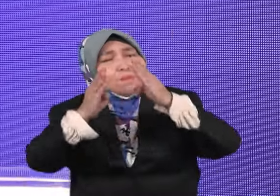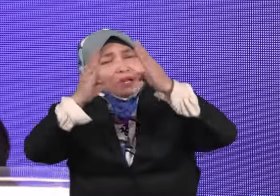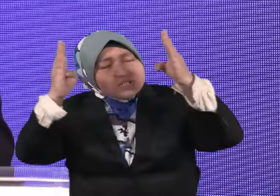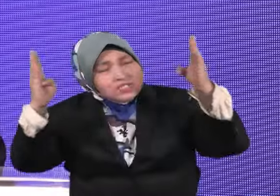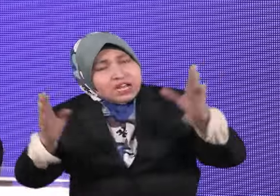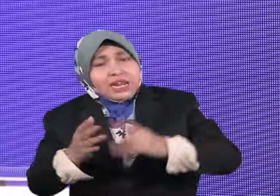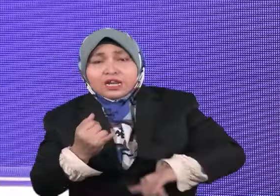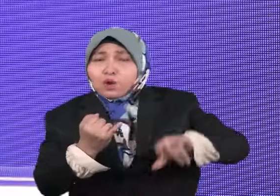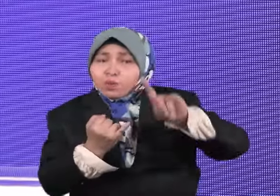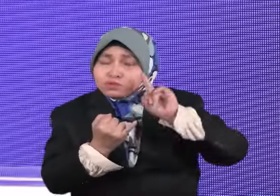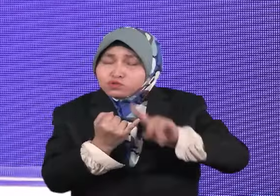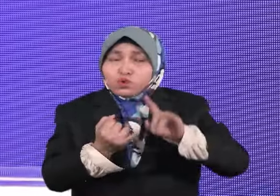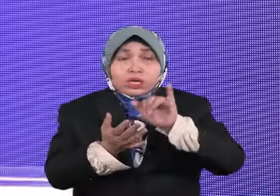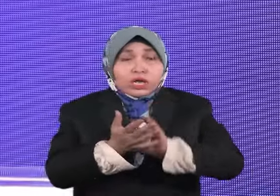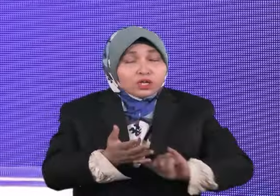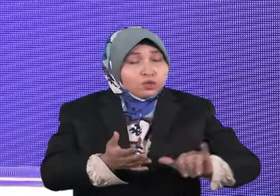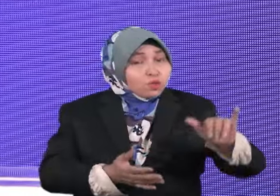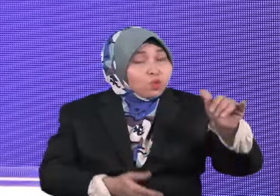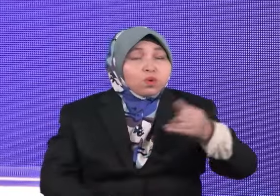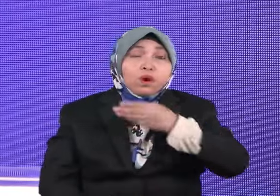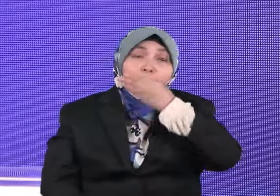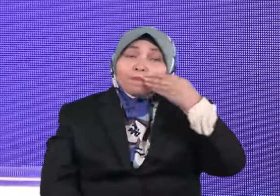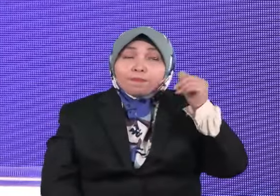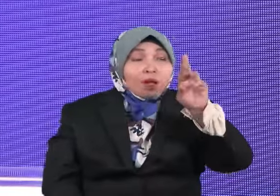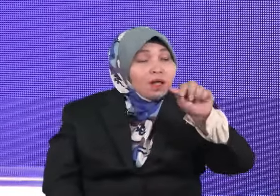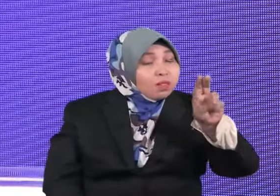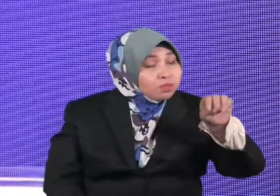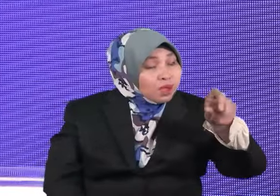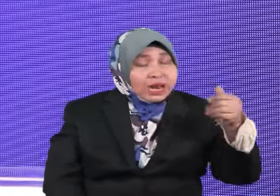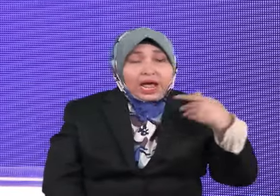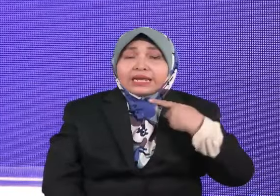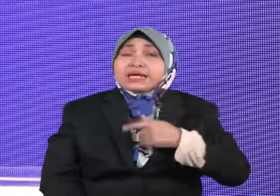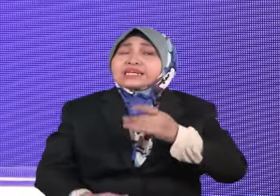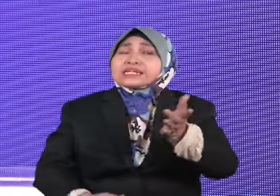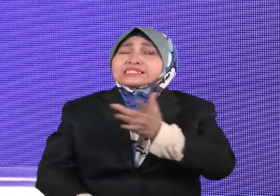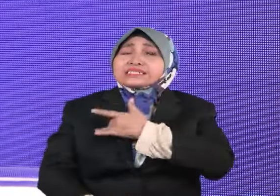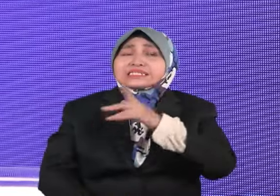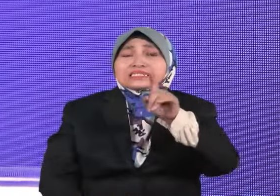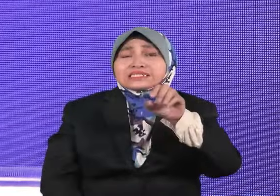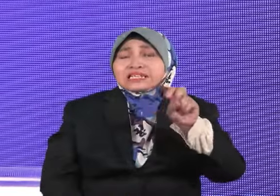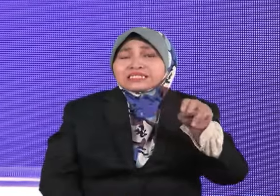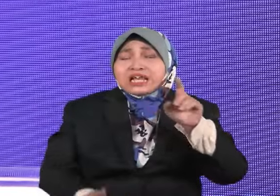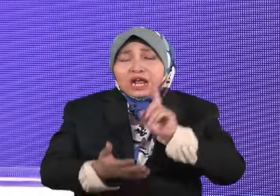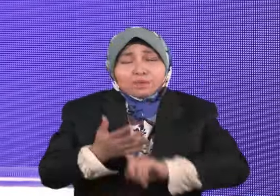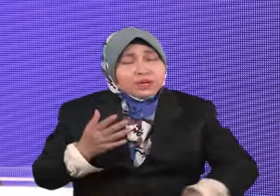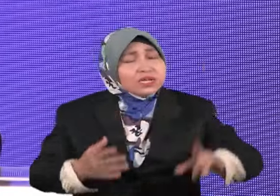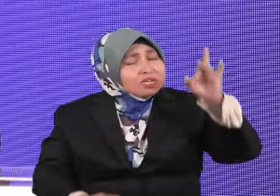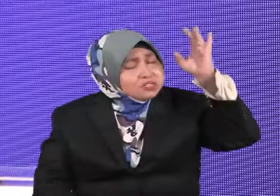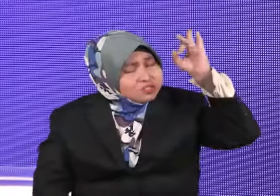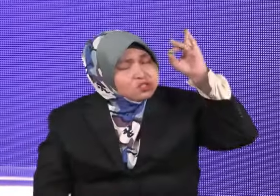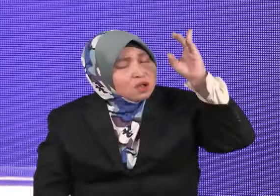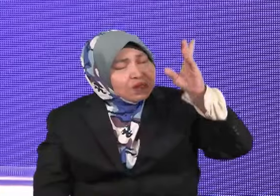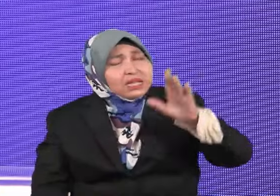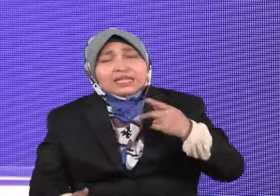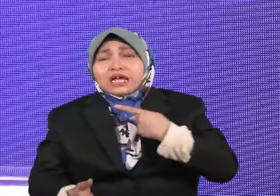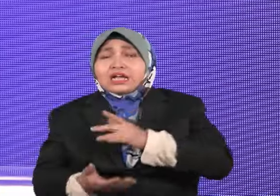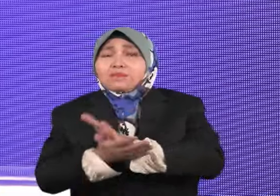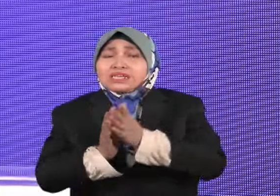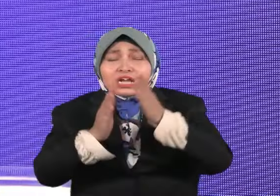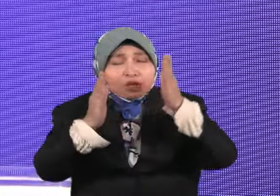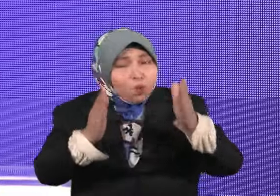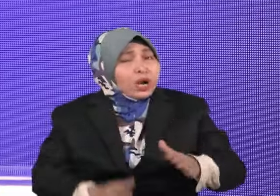di hujung itu Ramadan mempunyai kesan apa? Wala'allakum tashkurun. InsyaAllah kita akan menjadi